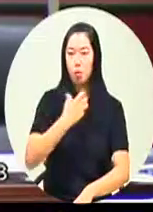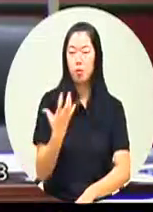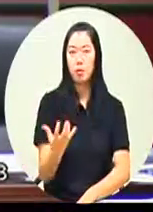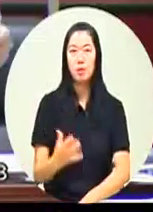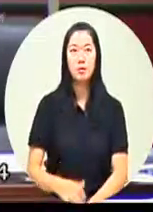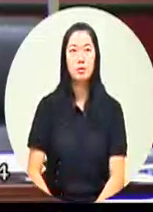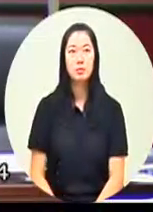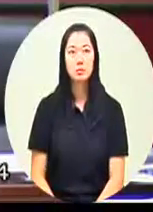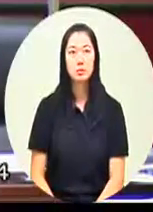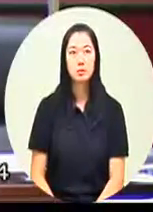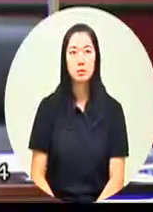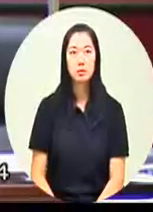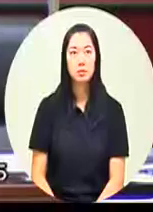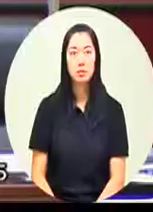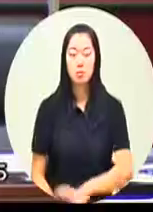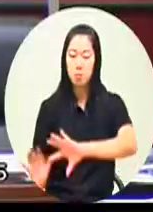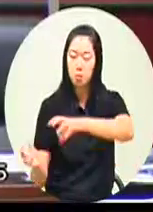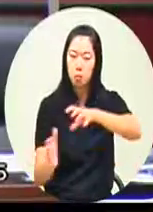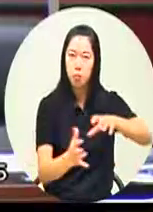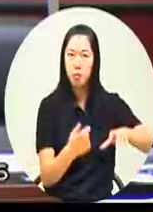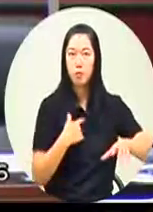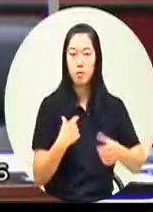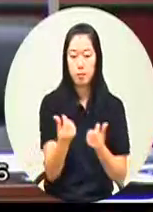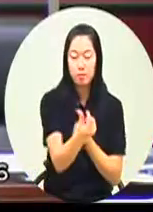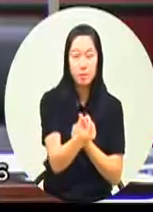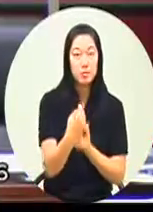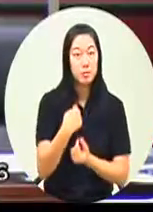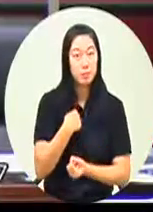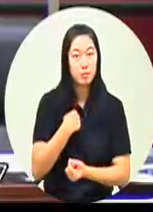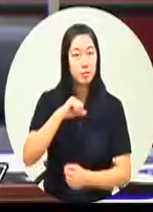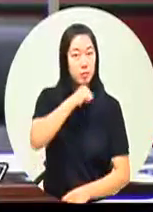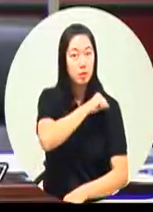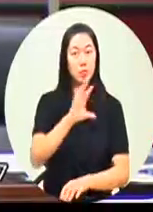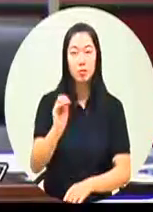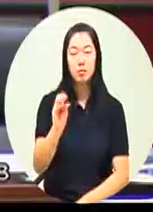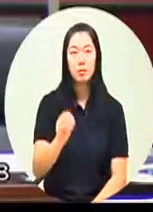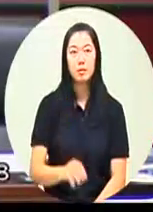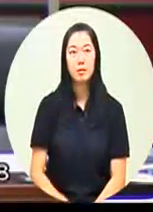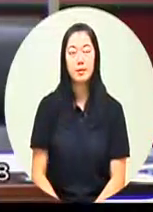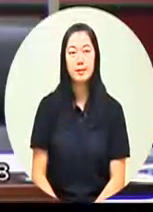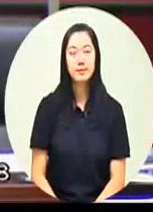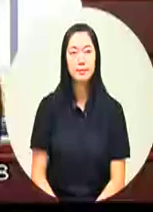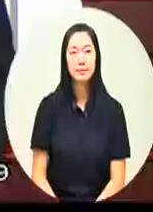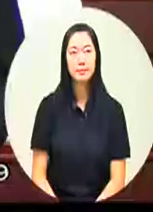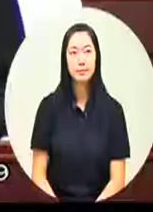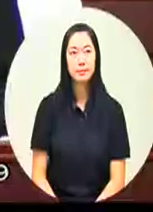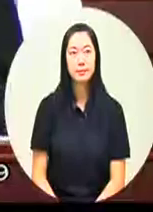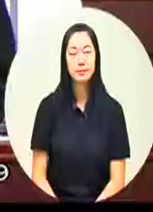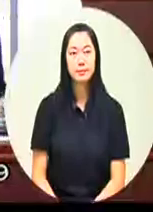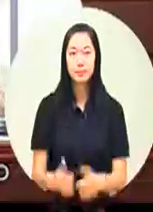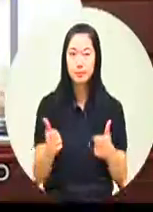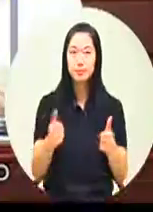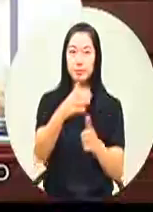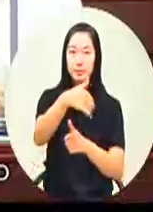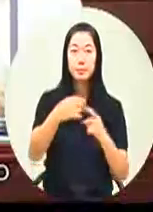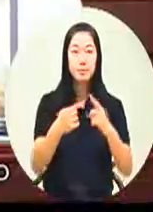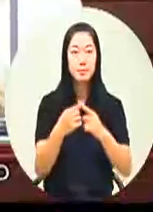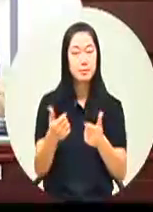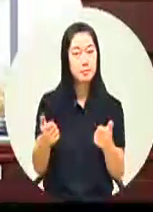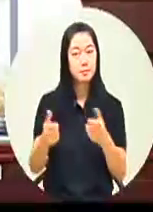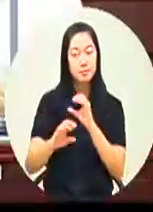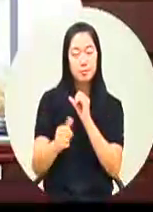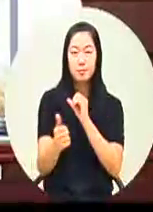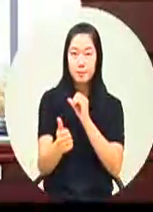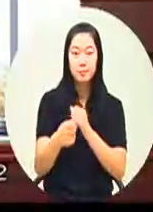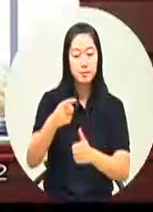轻轨的，全世界有没有类似的城市？可不可以举一个？ 陈局长，请答复。 好，谢谢赵局长，谢谢萧议员的指正